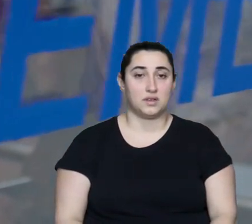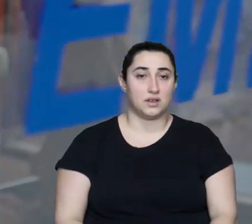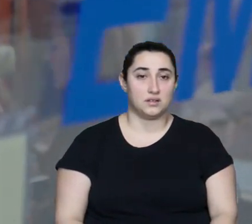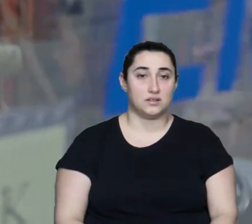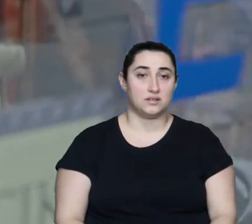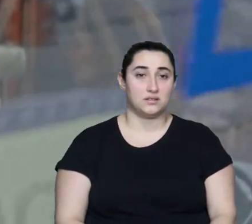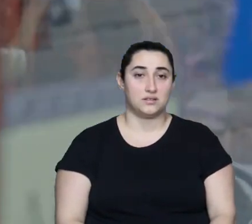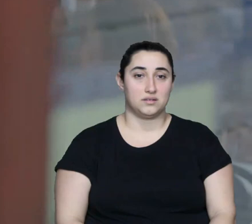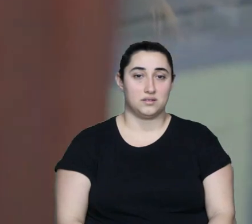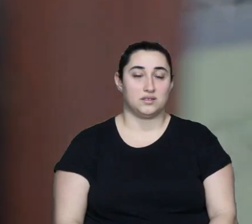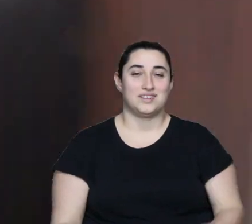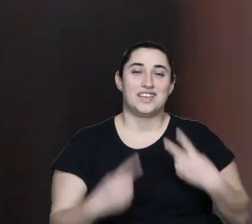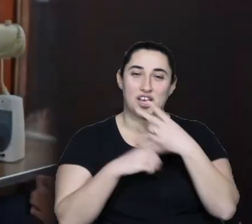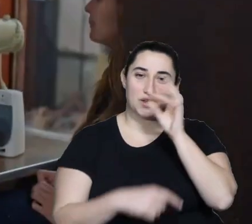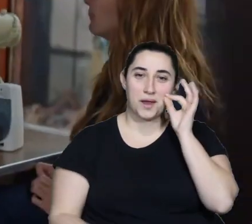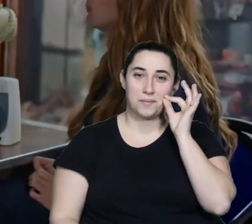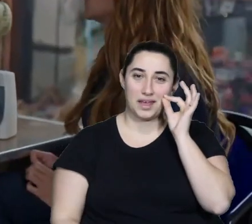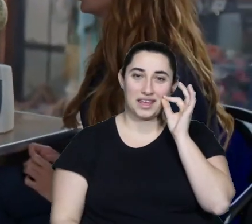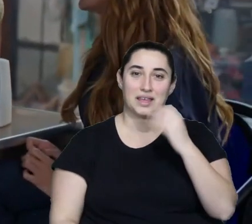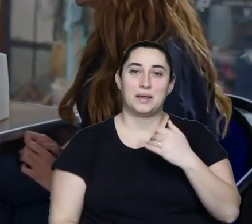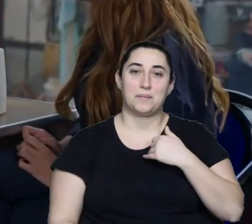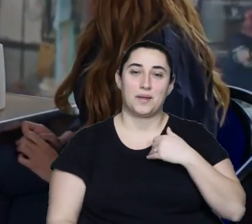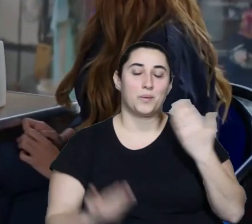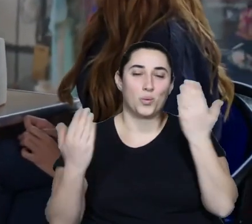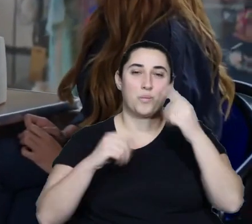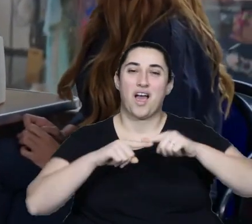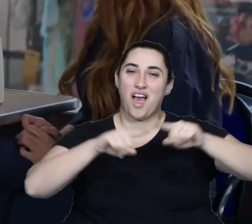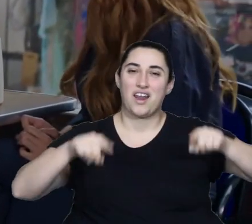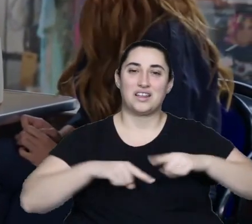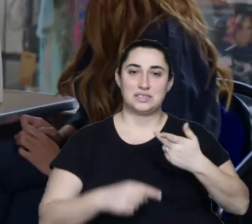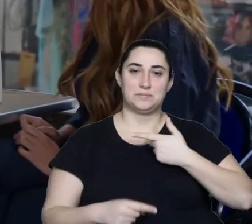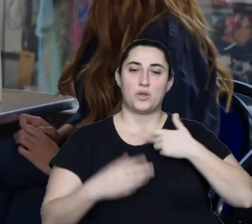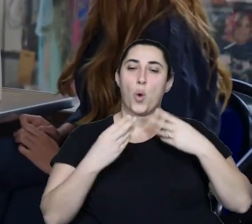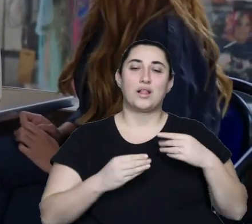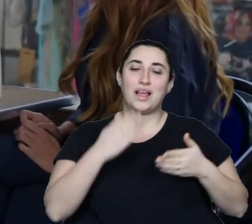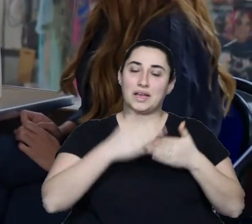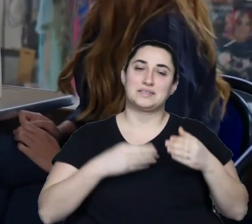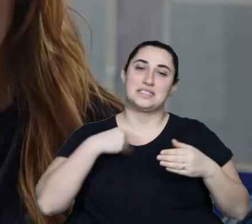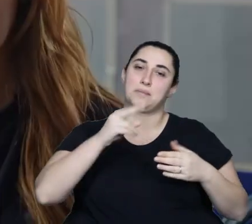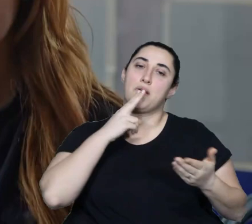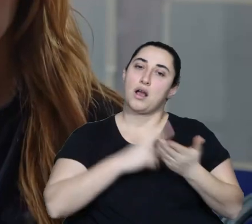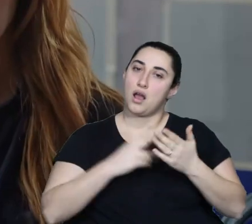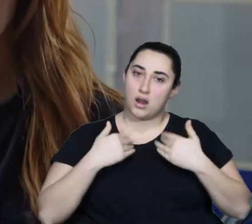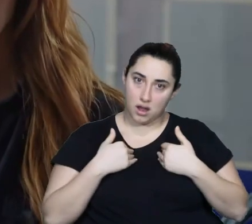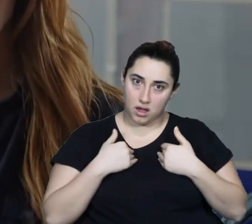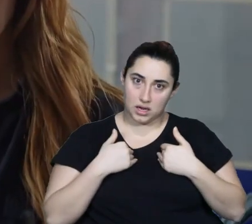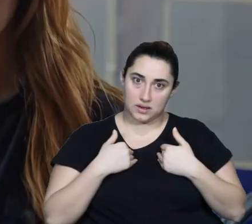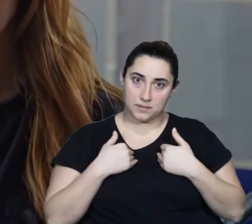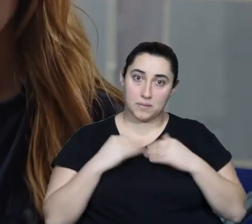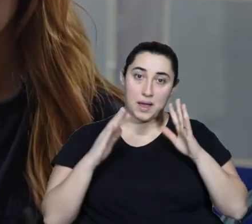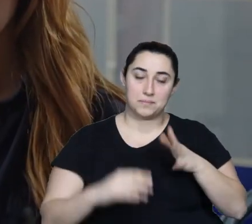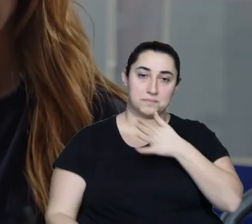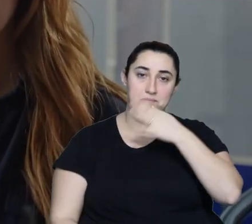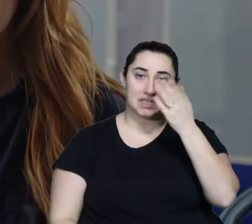Yaşar'ın emlakçısı. Yaşar Bey. Ben türbenin arazisinin bana ait olan kısmını satmaya karar verdim.